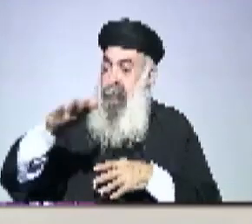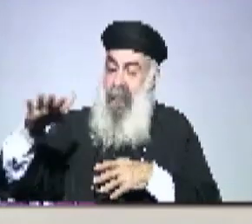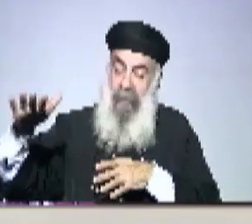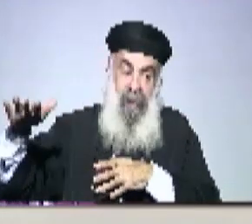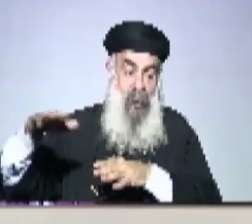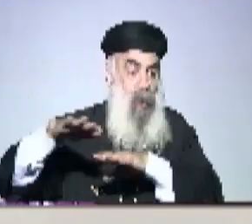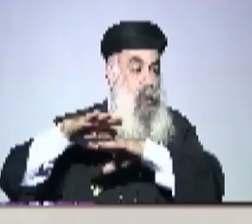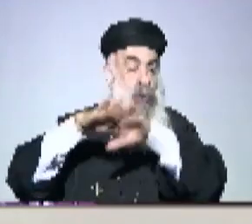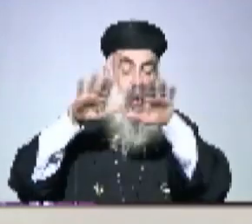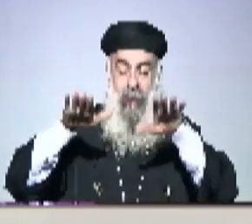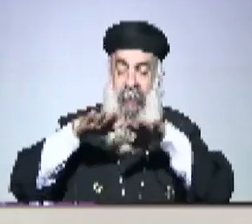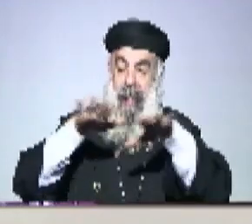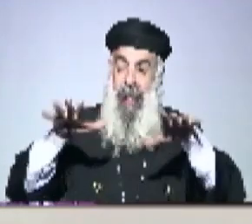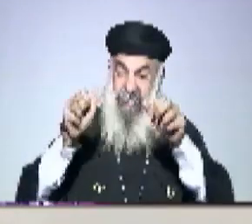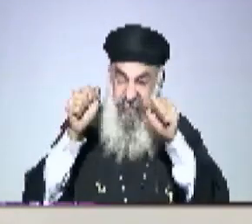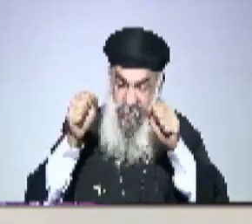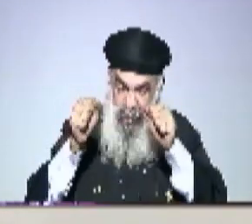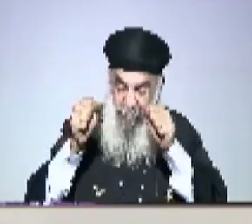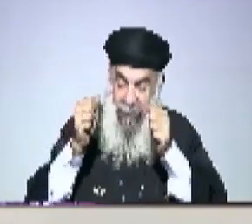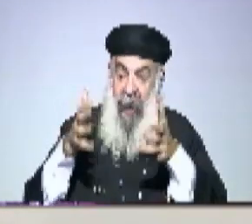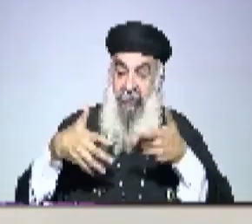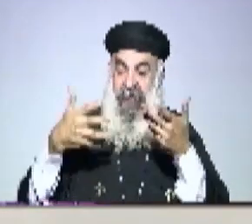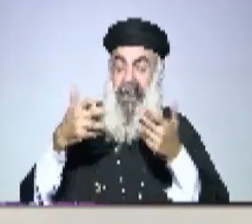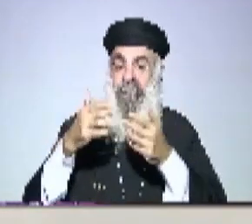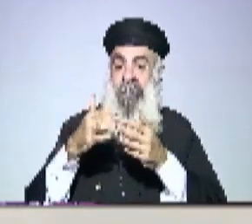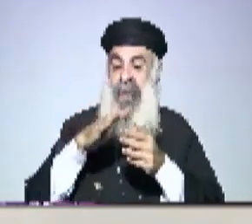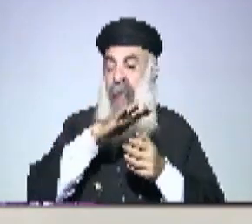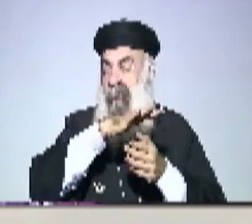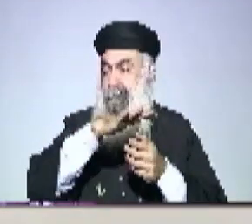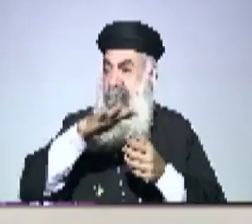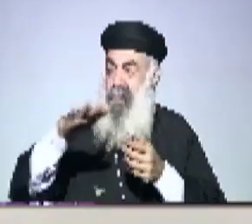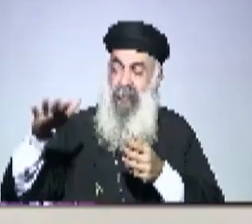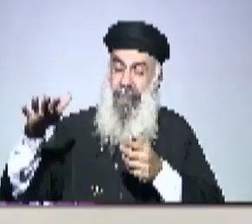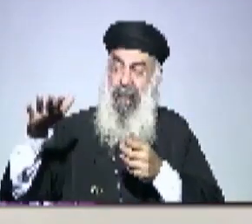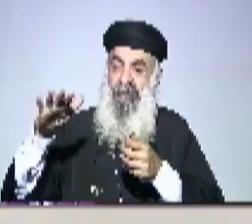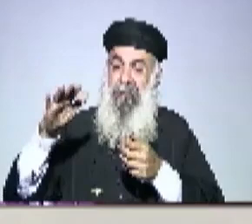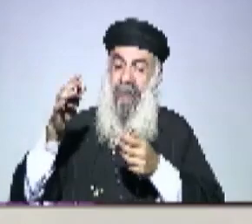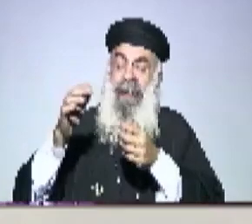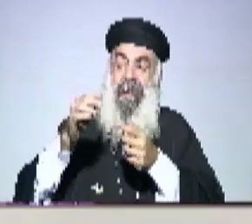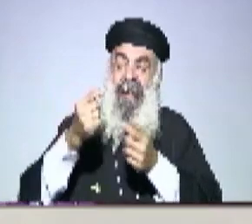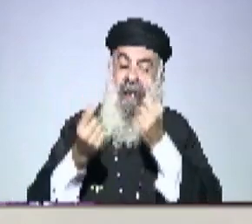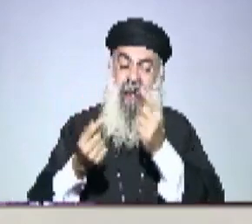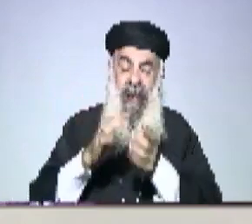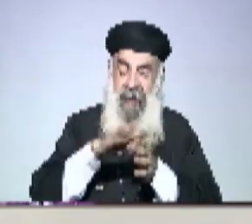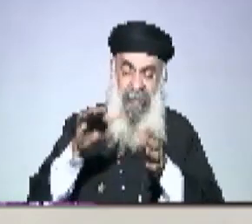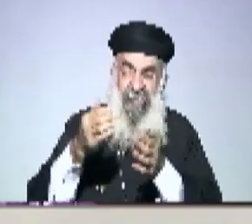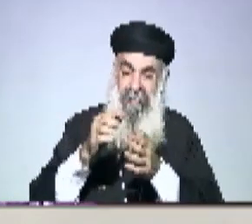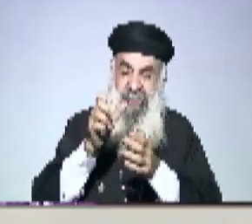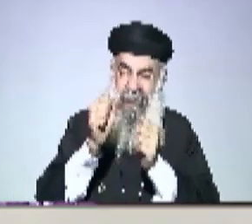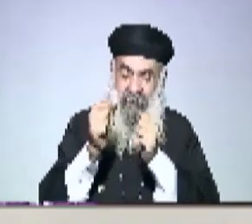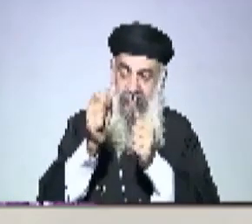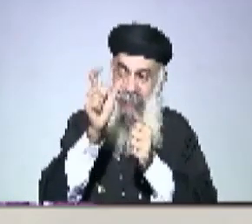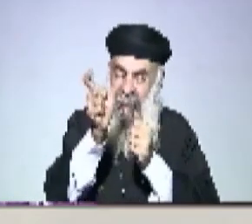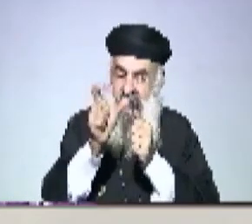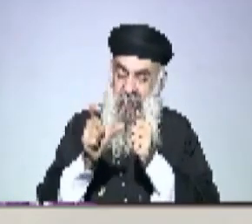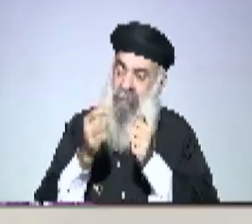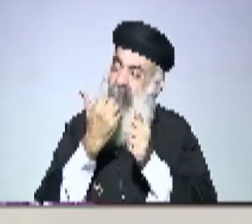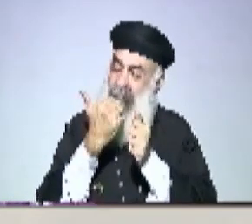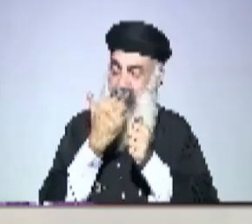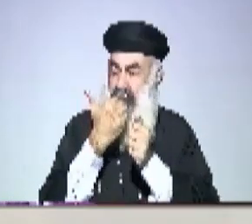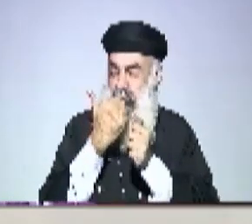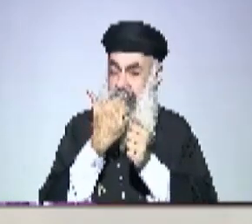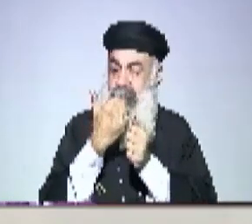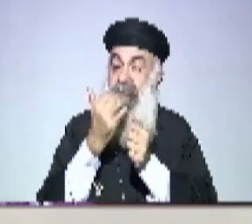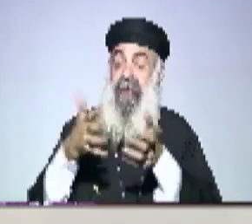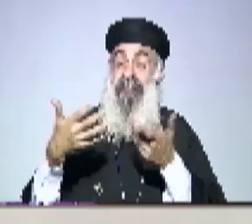والارض اليابسه البريه والارض اليابسه اللي هي ما فيهاش انهار هنا